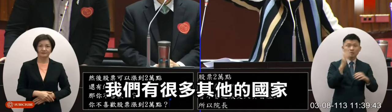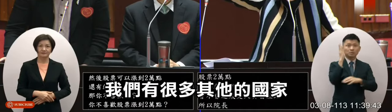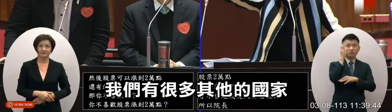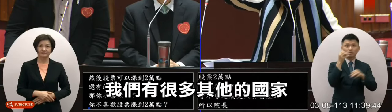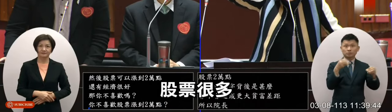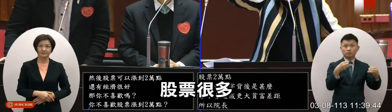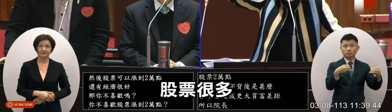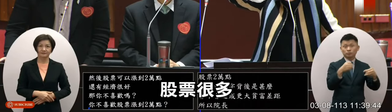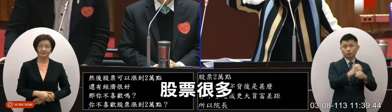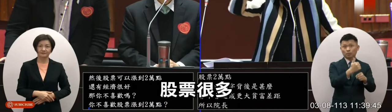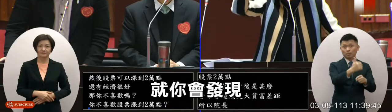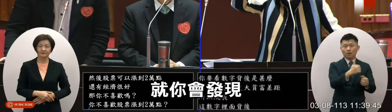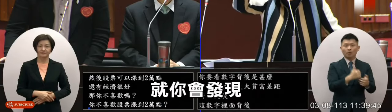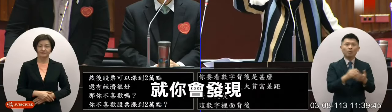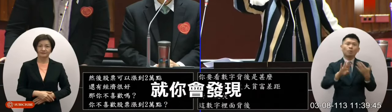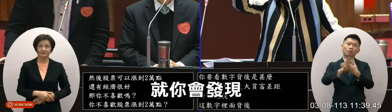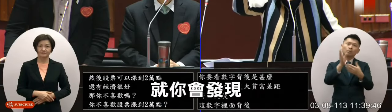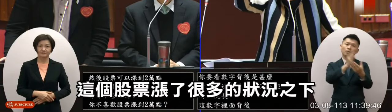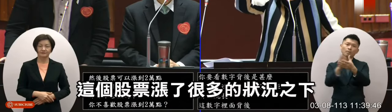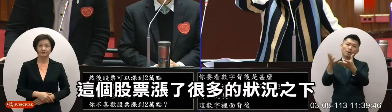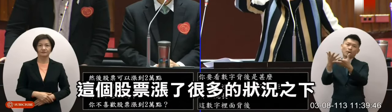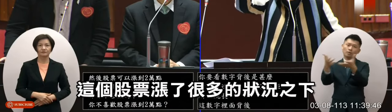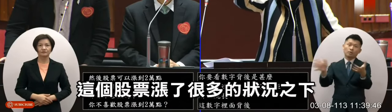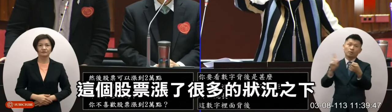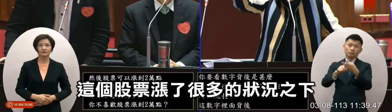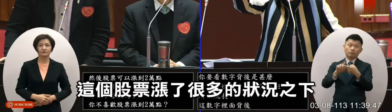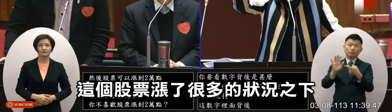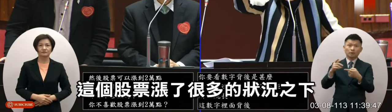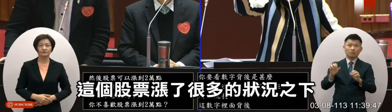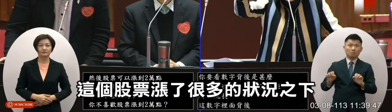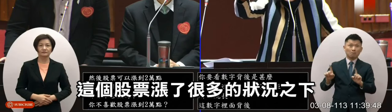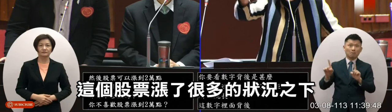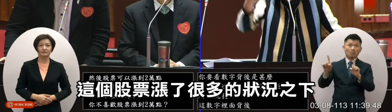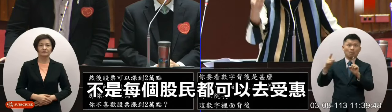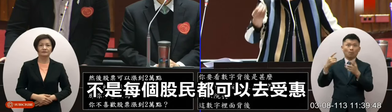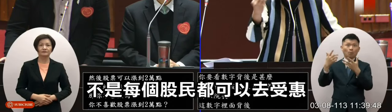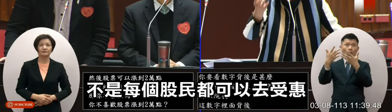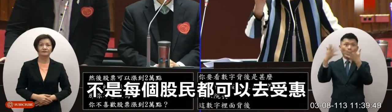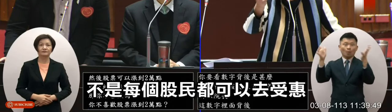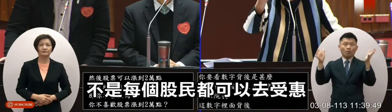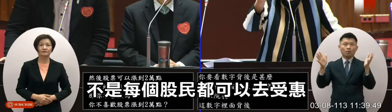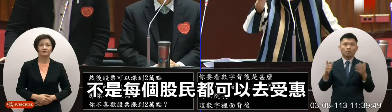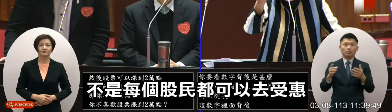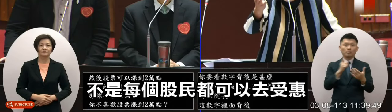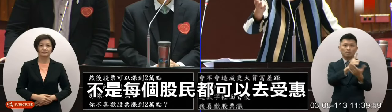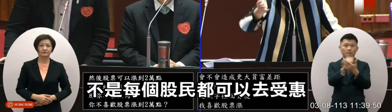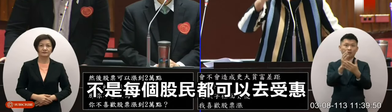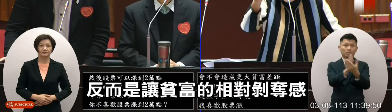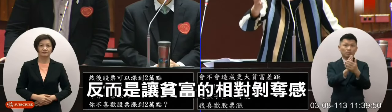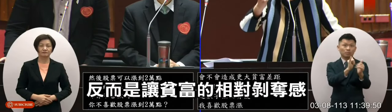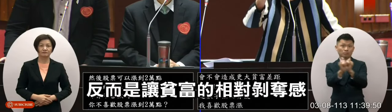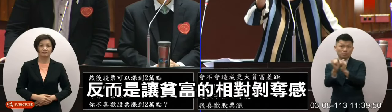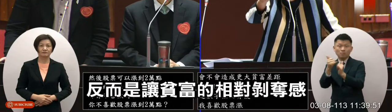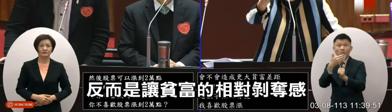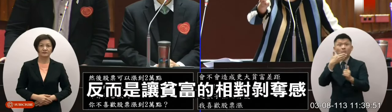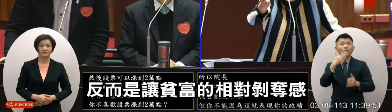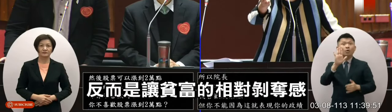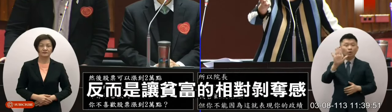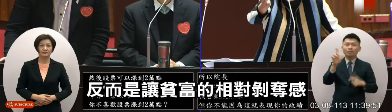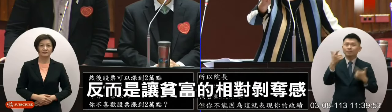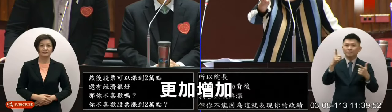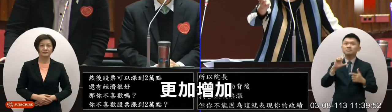多其他的国家股票很多，就你会发现这个股票涨的很多的状况之下面，不是每个股民都可以去受惠，反而是让贫富的